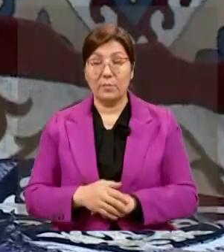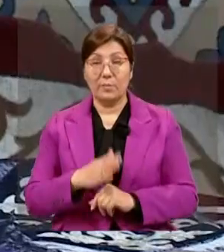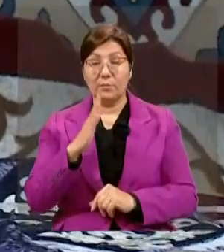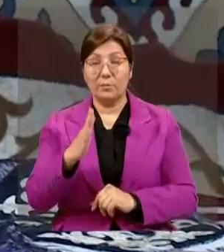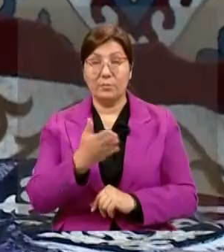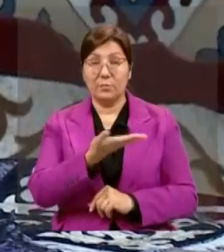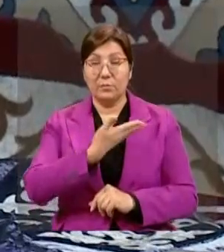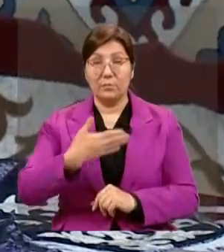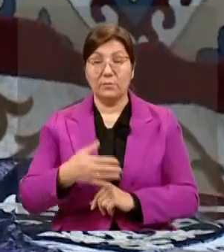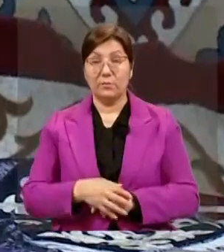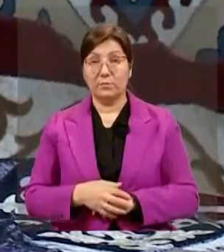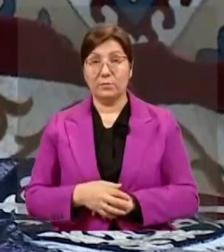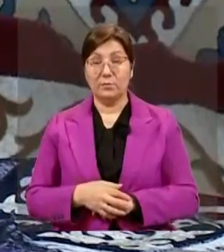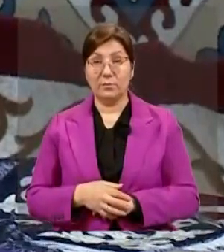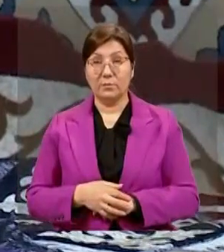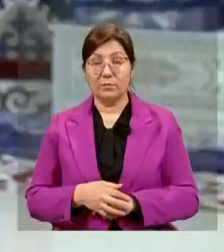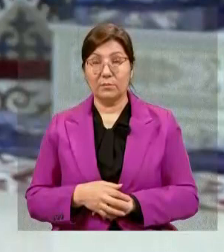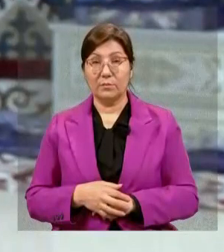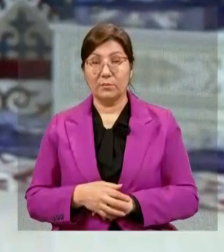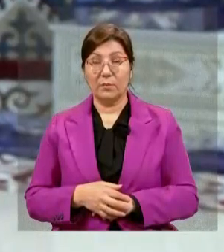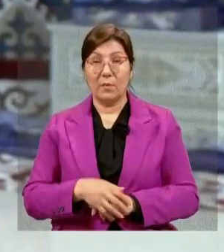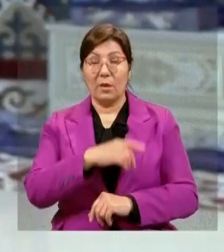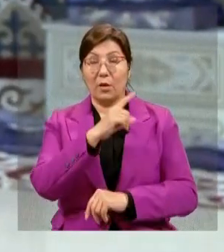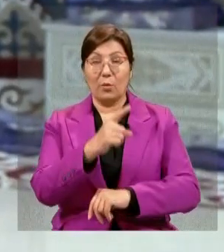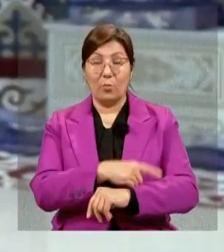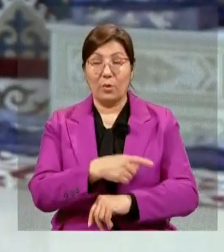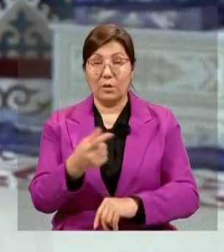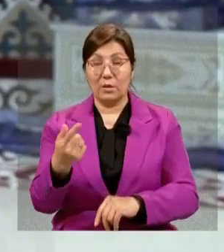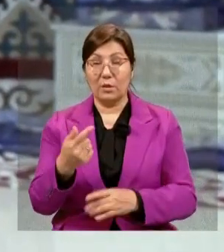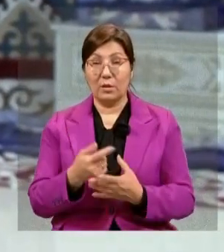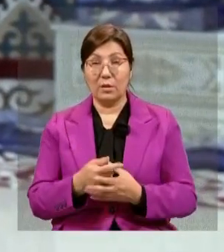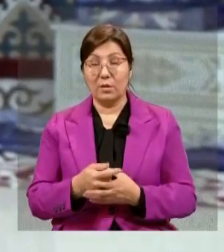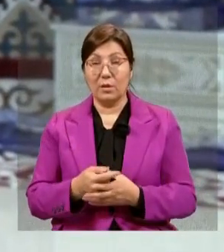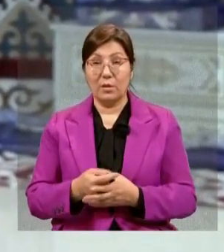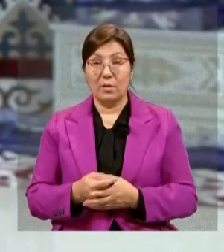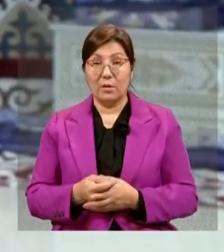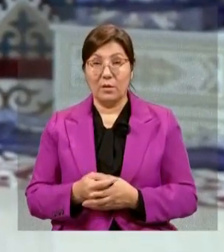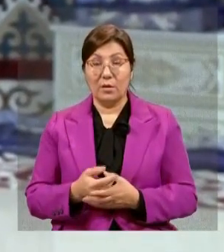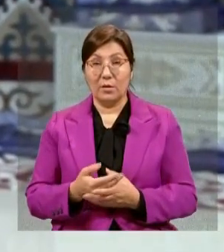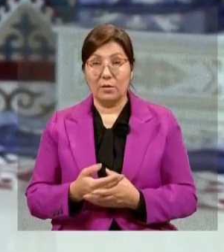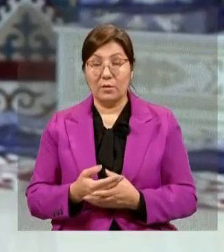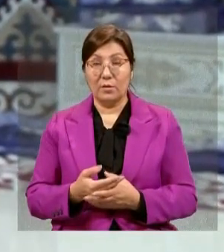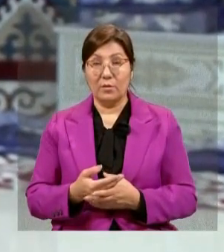болашақтағы біздің қуат көзі біз жұмсайтын, біз пайдаланатын тағы да басқа осындай